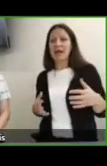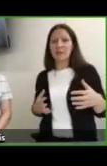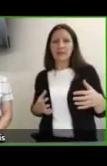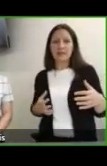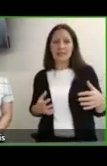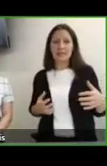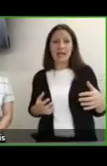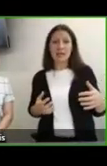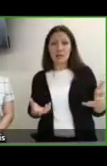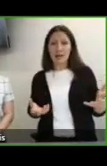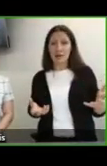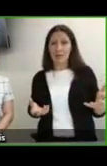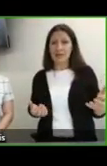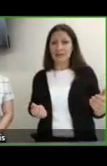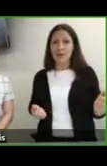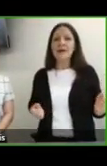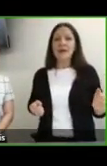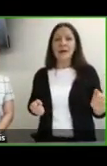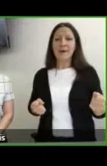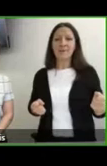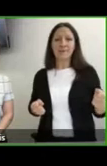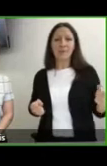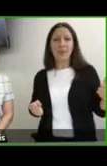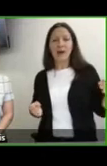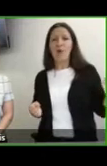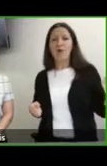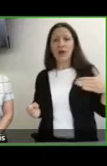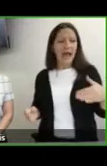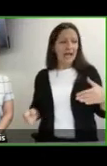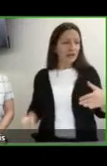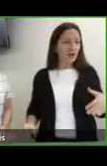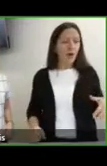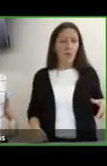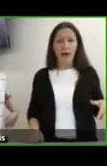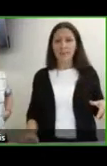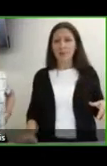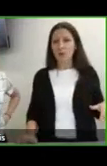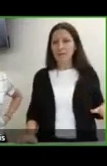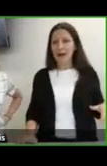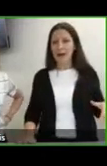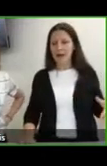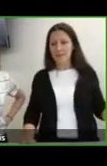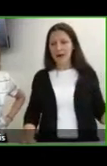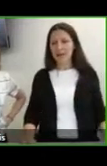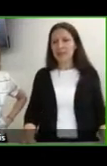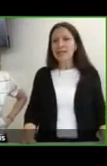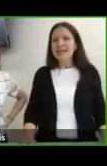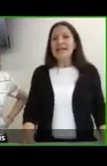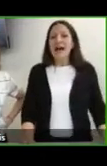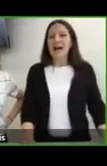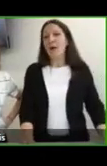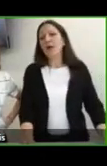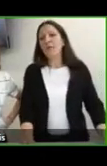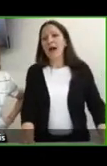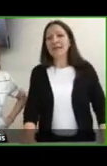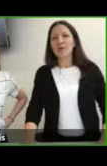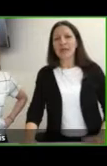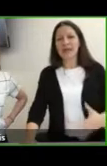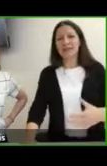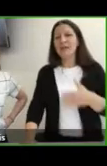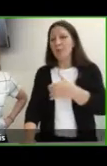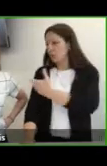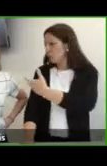étape de bien cibler la source d'information. On va regarder comment on peut aller plus loin par rapport à ça. On a demandé